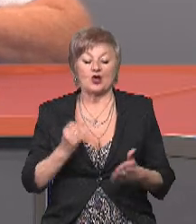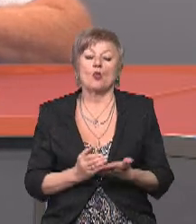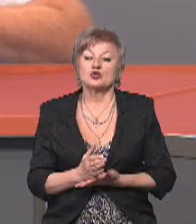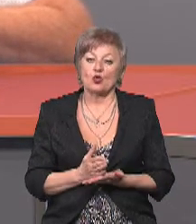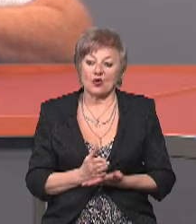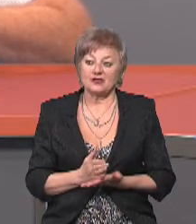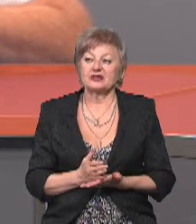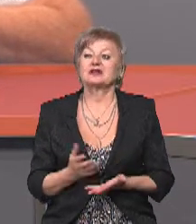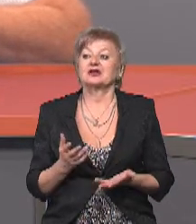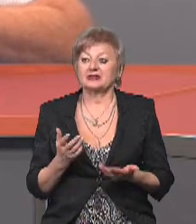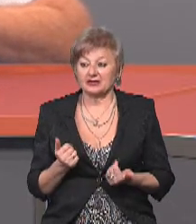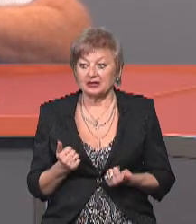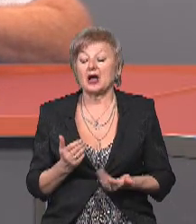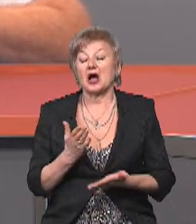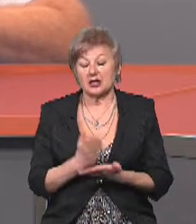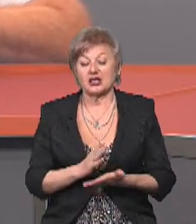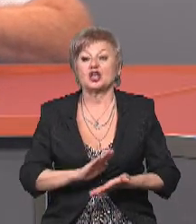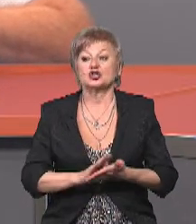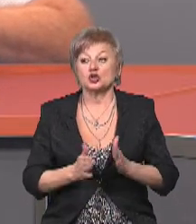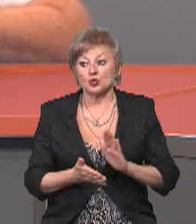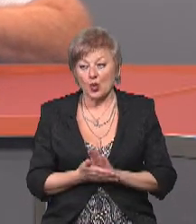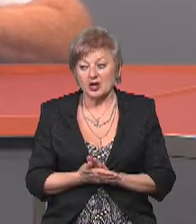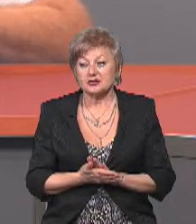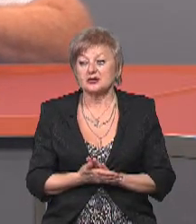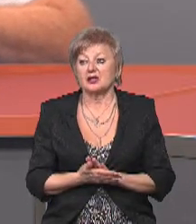обслуговувати. Да, і наразі є ситуація, що